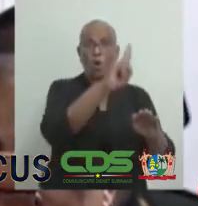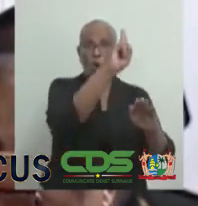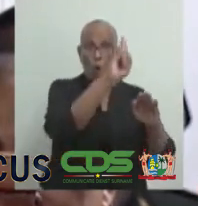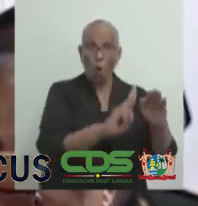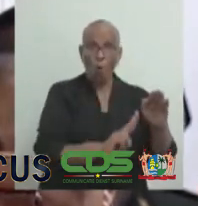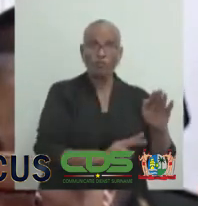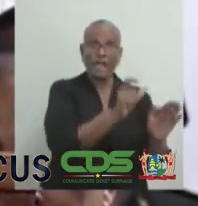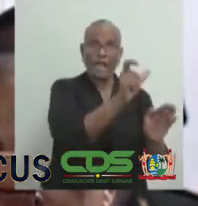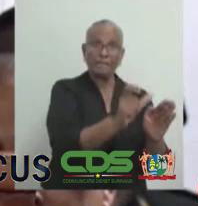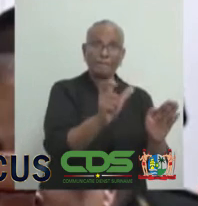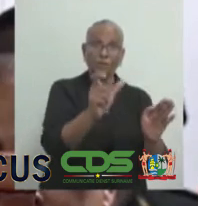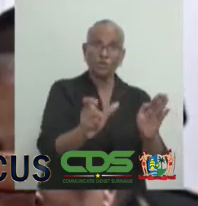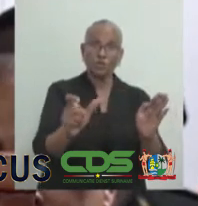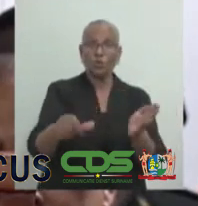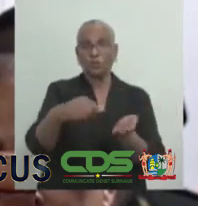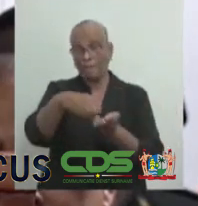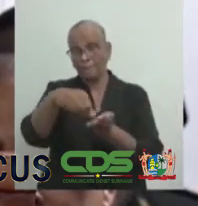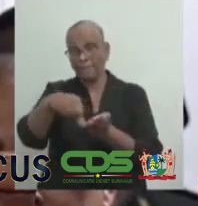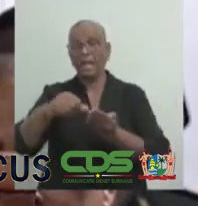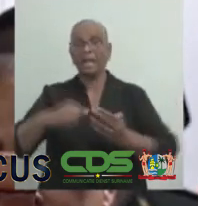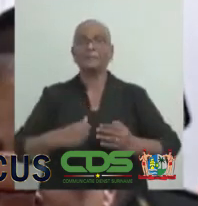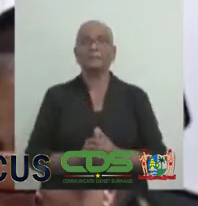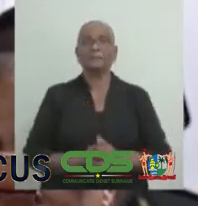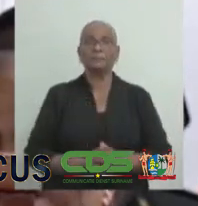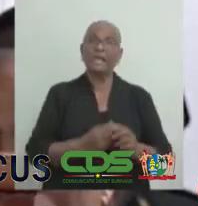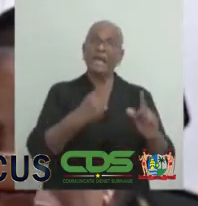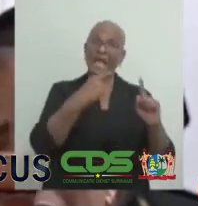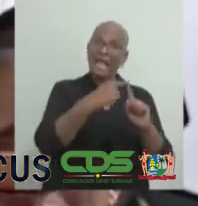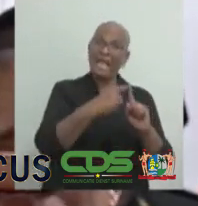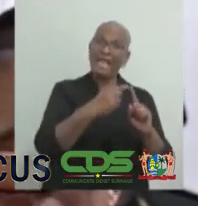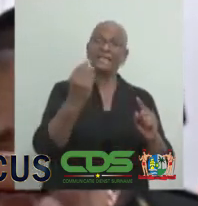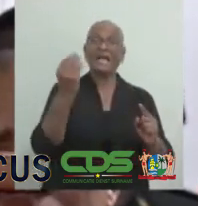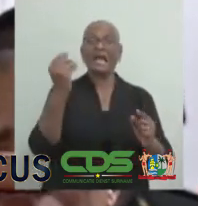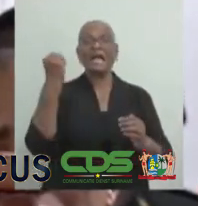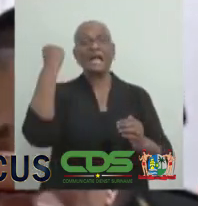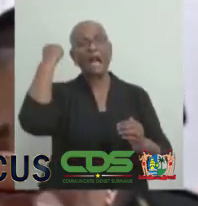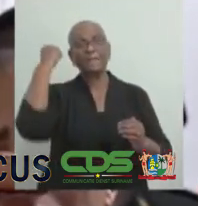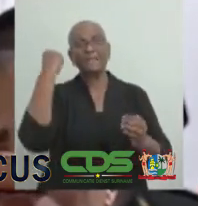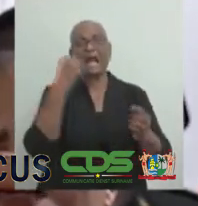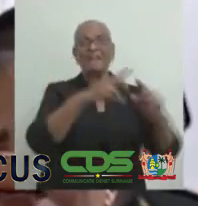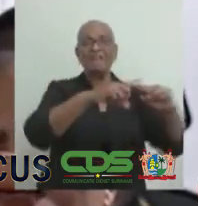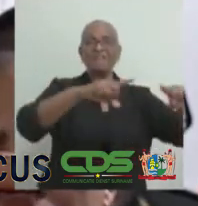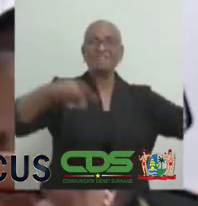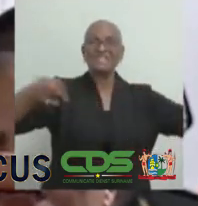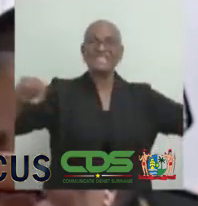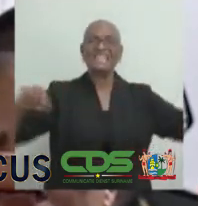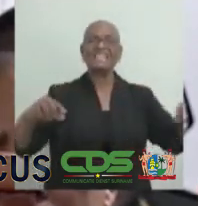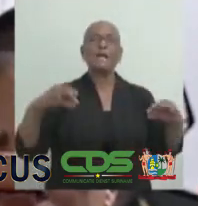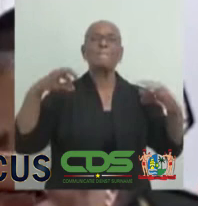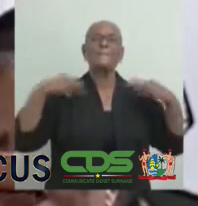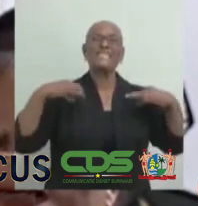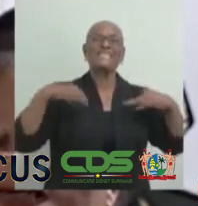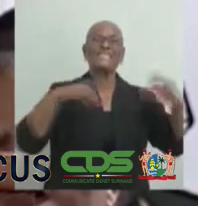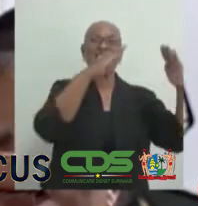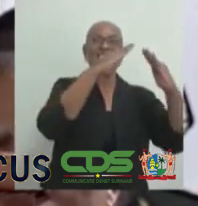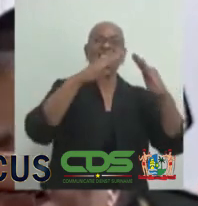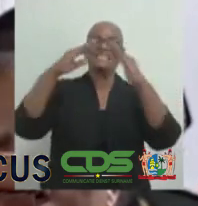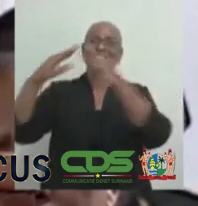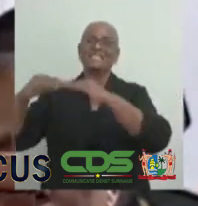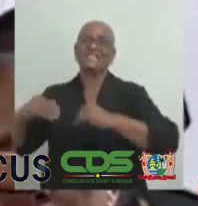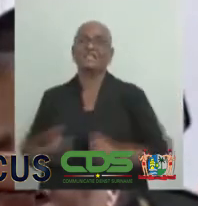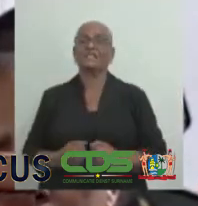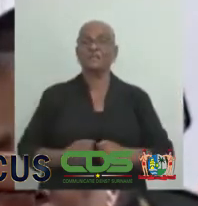overige operationele uitgaven en kapitaaluitgaven van de verschillende ministeries. Ten aanzien van